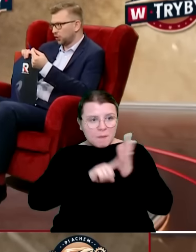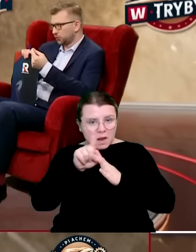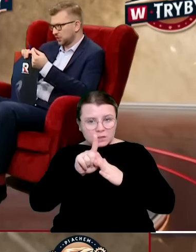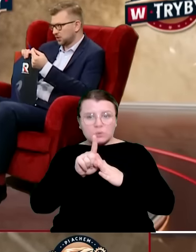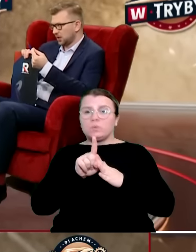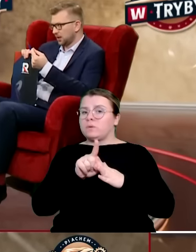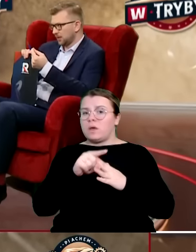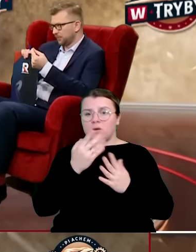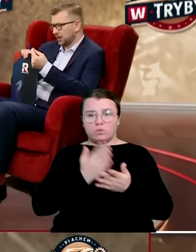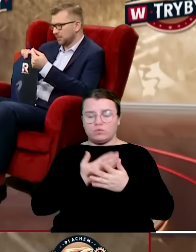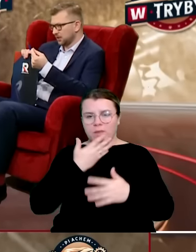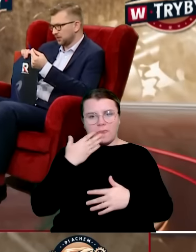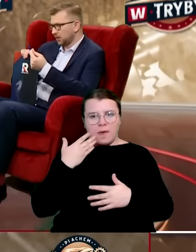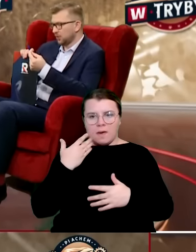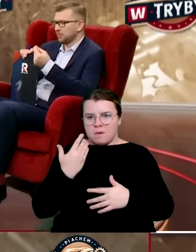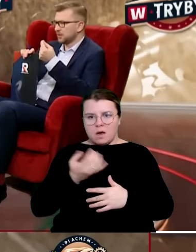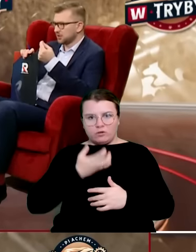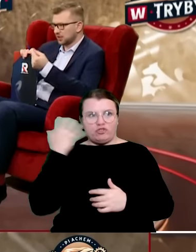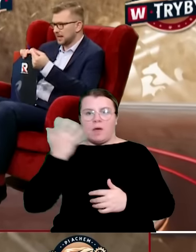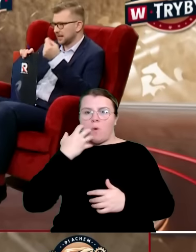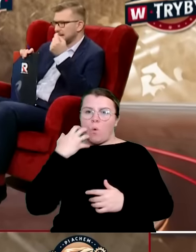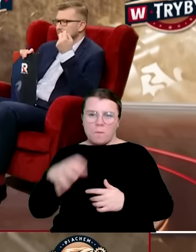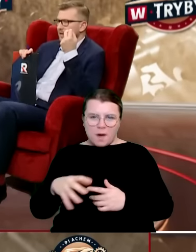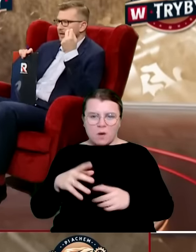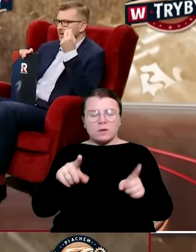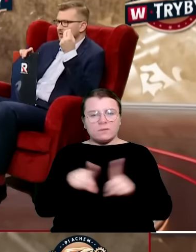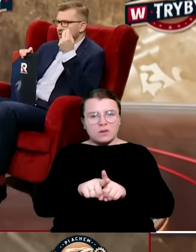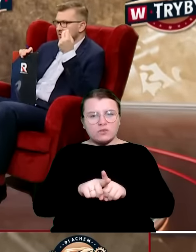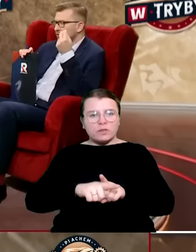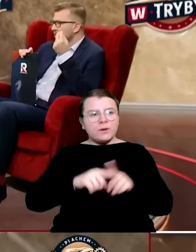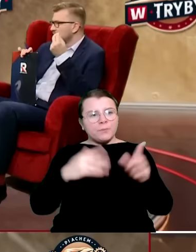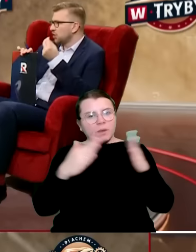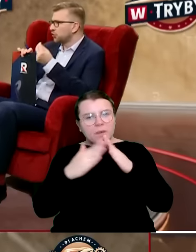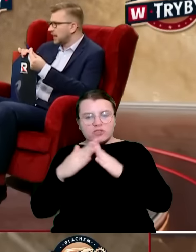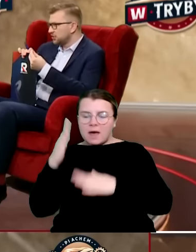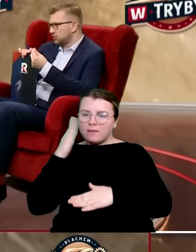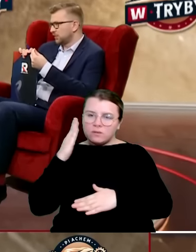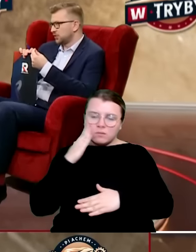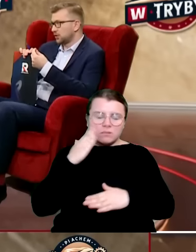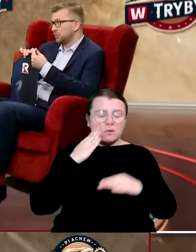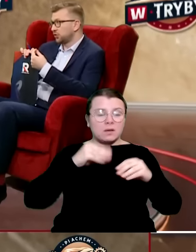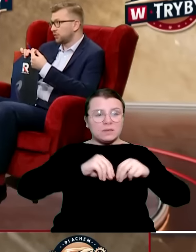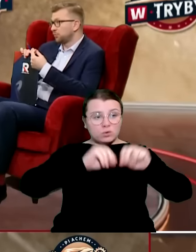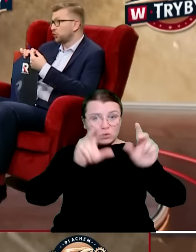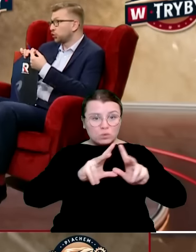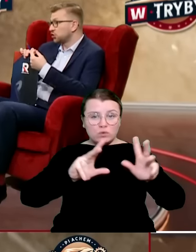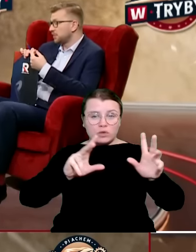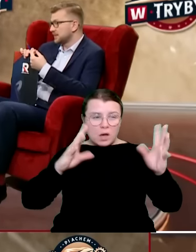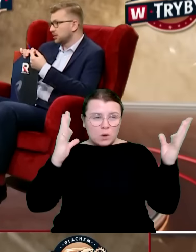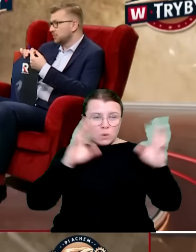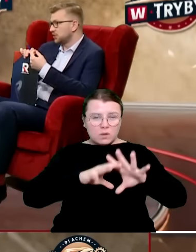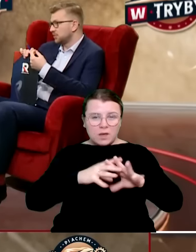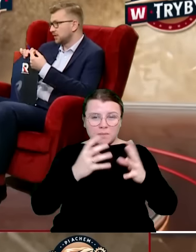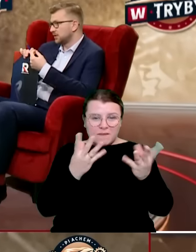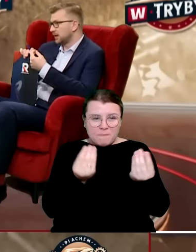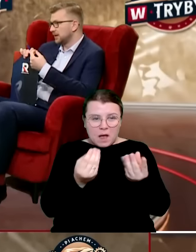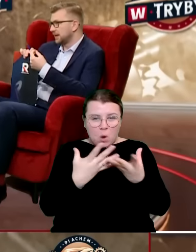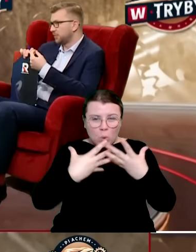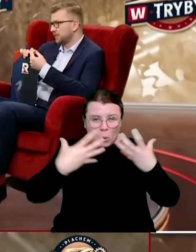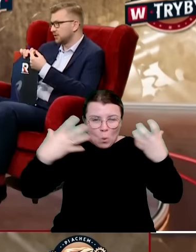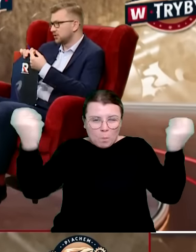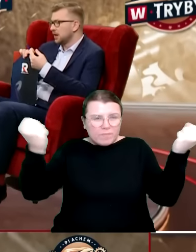już osuszać te domy, te mieszkania, coraz trudniej będzie odkazić to wszystko, bo to trzeba zrobić, żeby